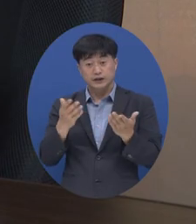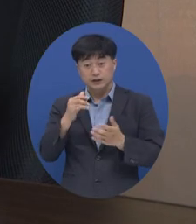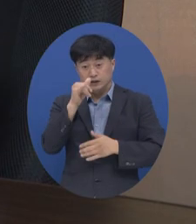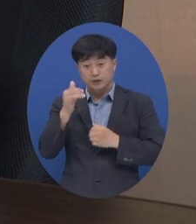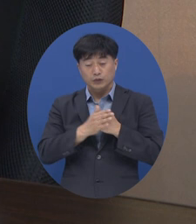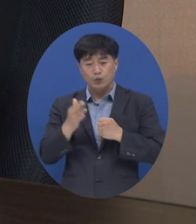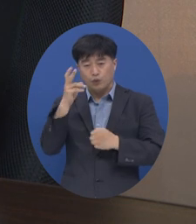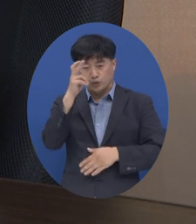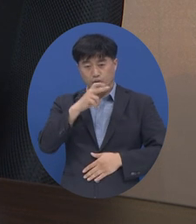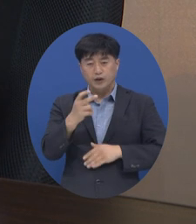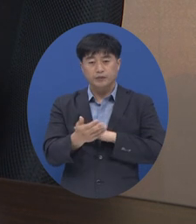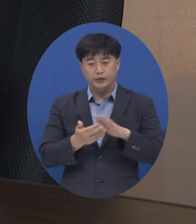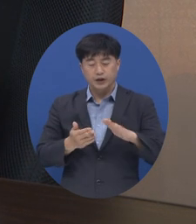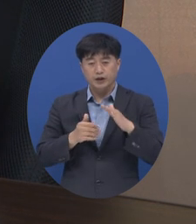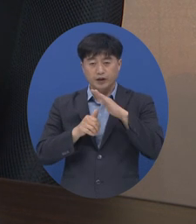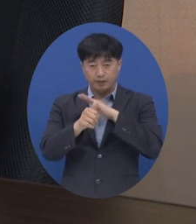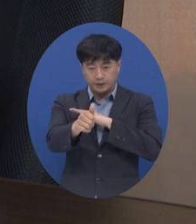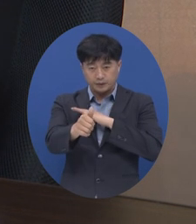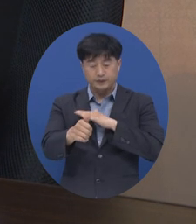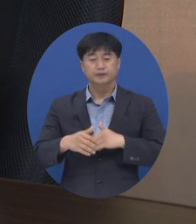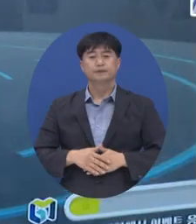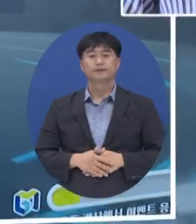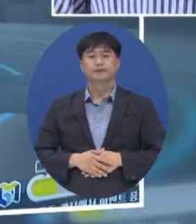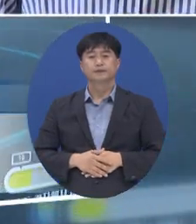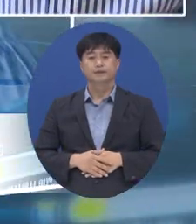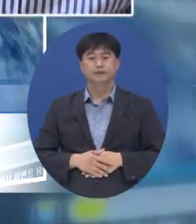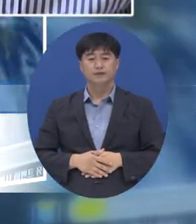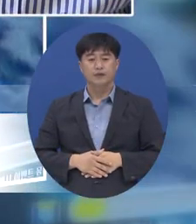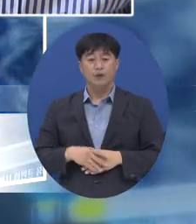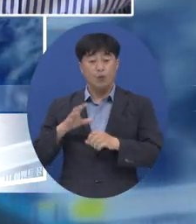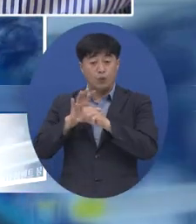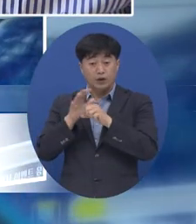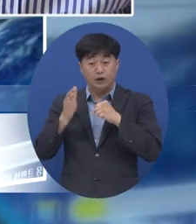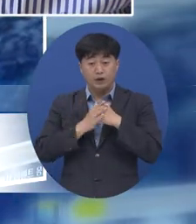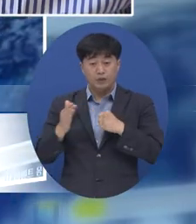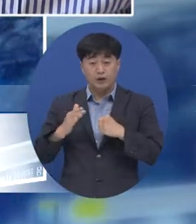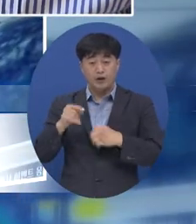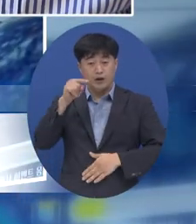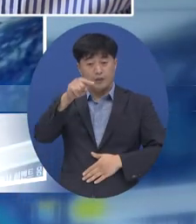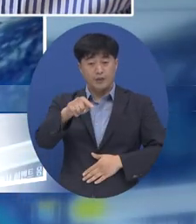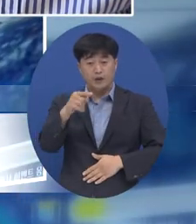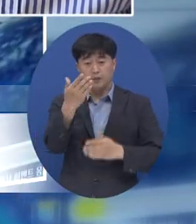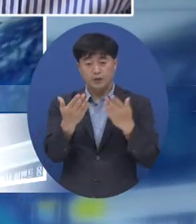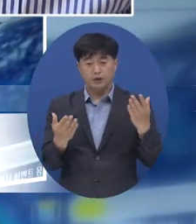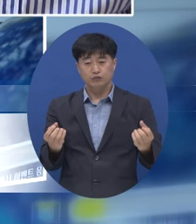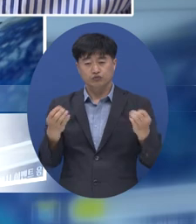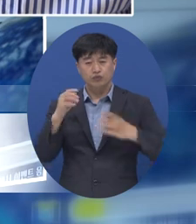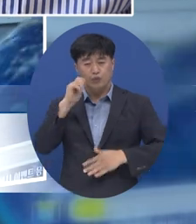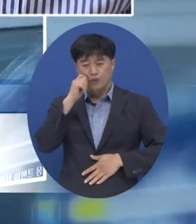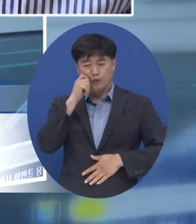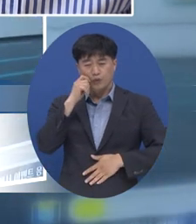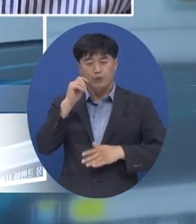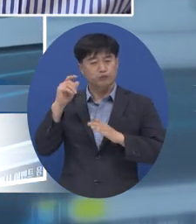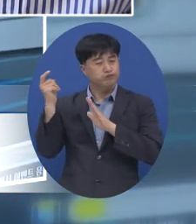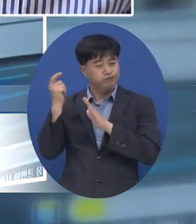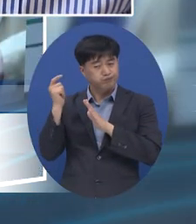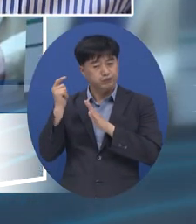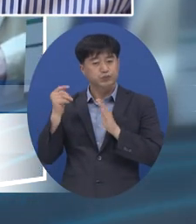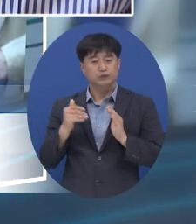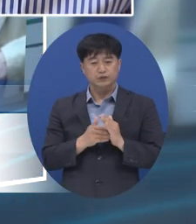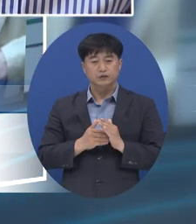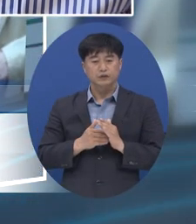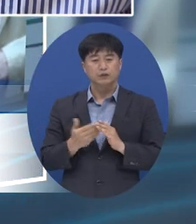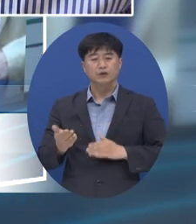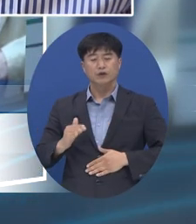접속해 박람회장을 찾았습니다 이 코로나 때문에 으 오프라인 박람회가 어렵다는 얘기를